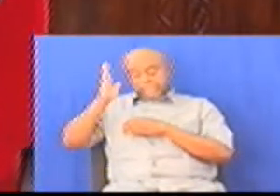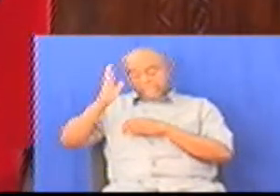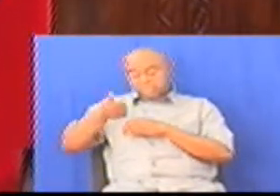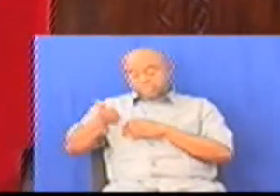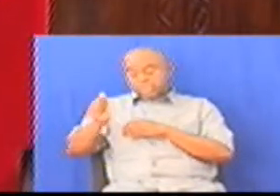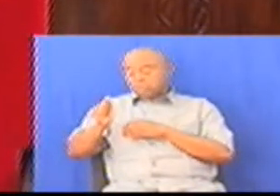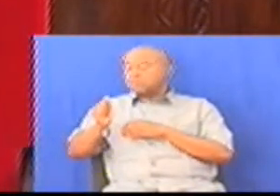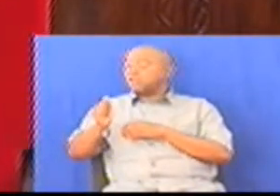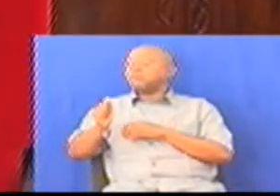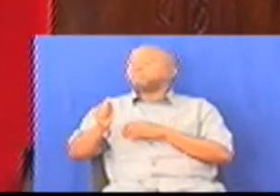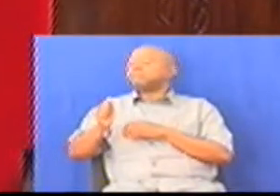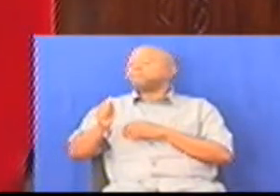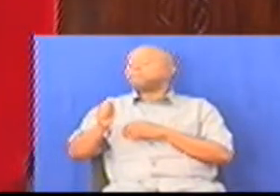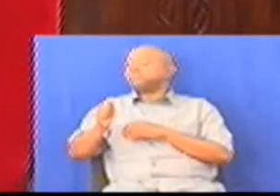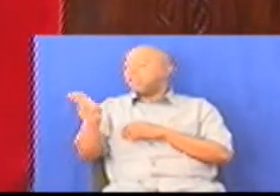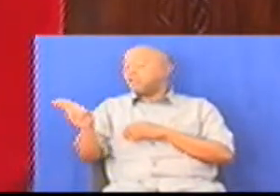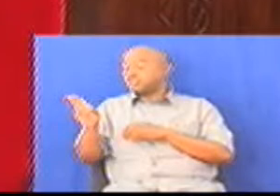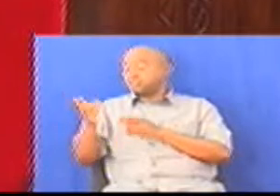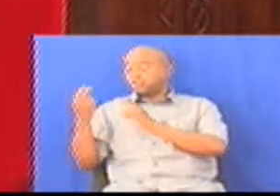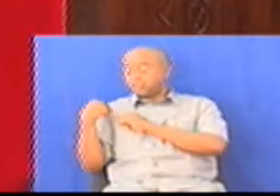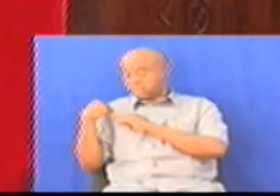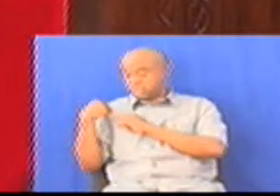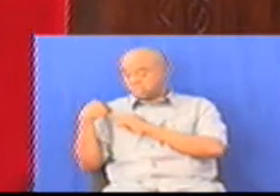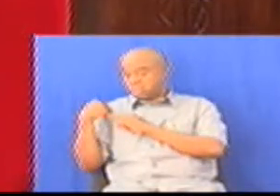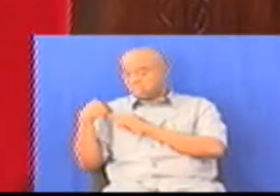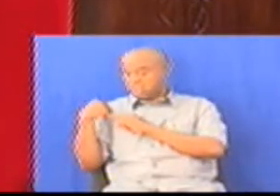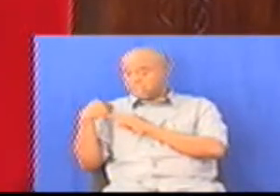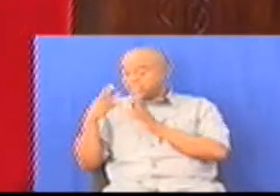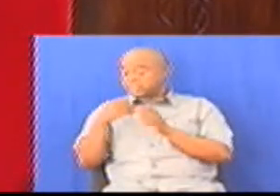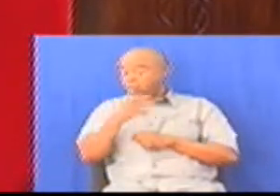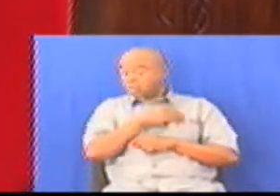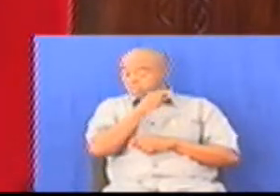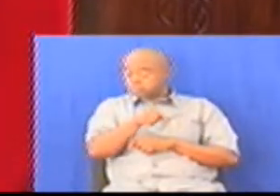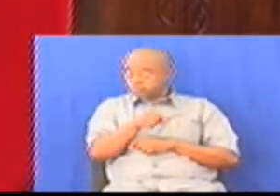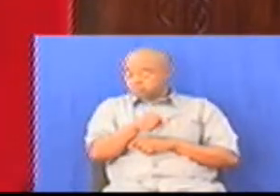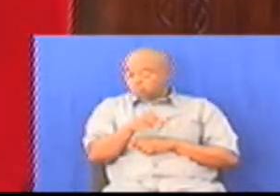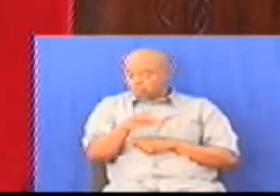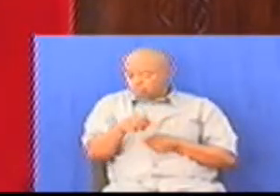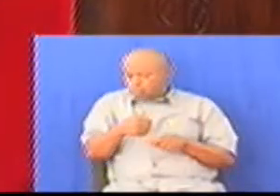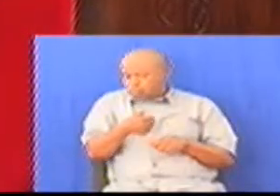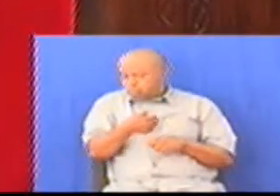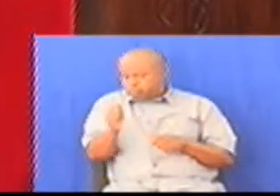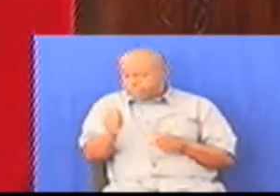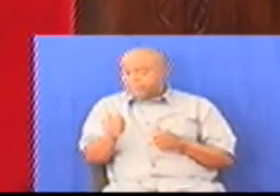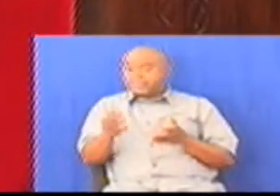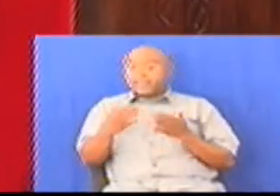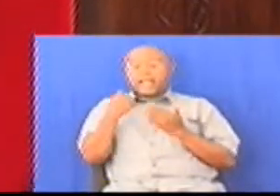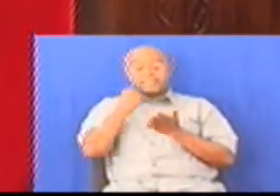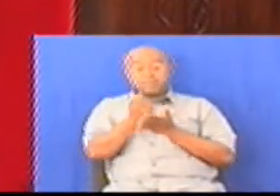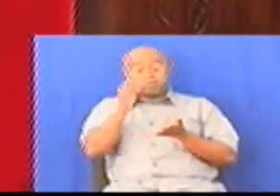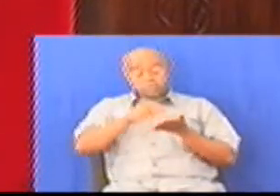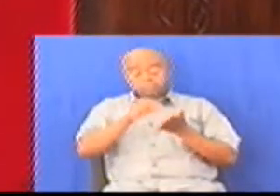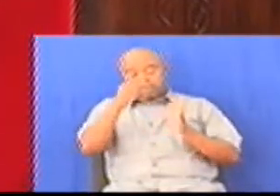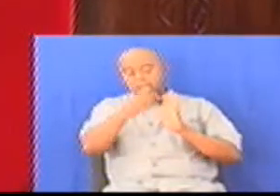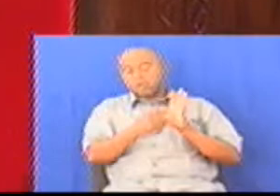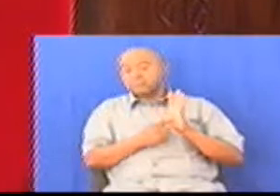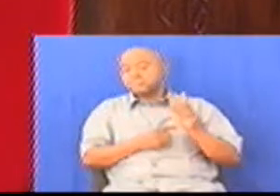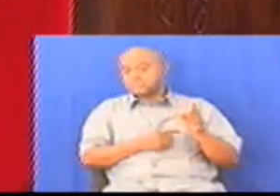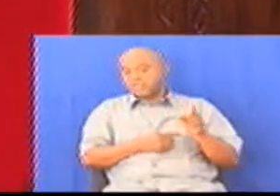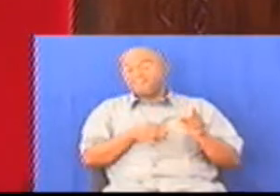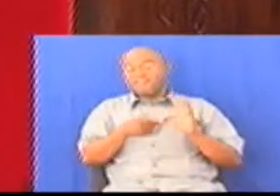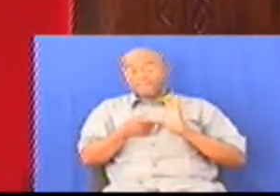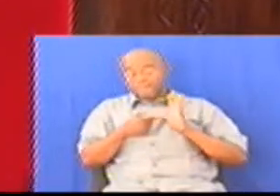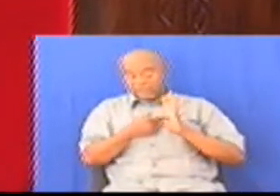kurejesha fedha hayakutajwa kwenye sheria pendekezwa, isipokuwa waziri atakuwa na hiari ya kuyaweka kwenye kanuni ikiwa atajisikia kufanya